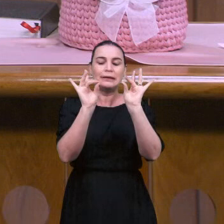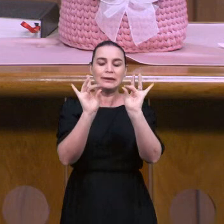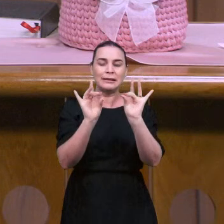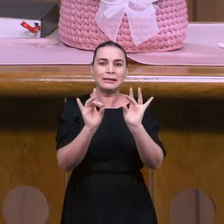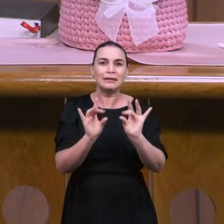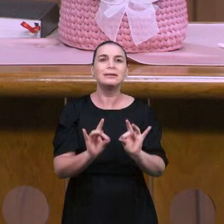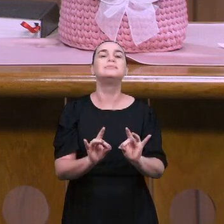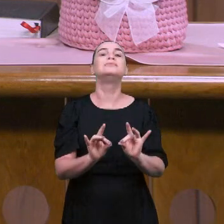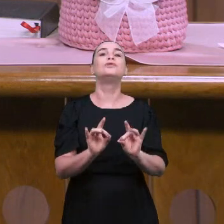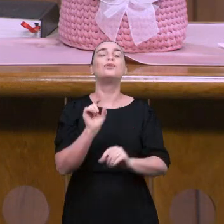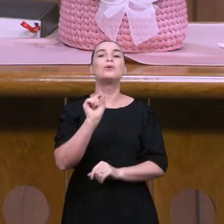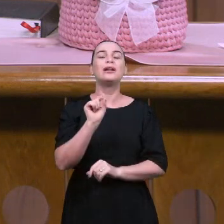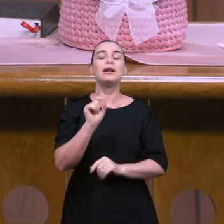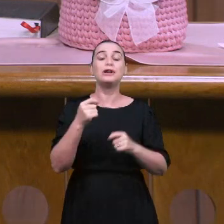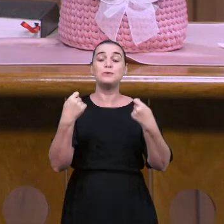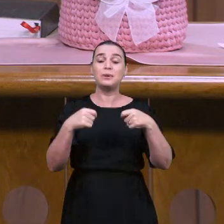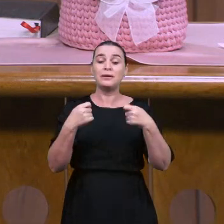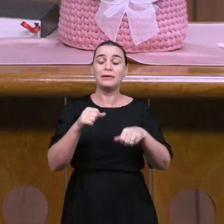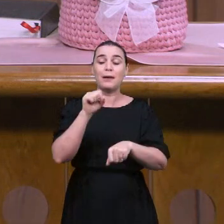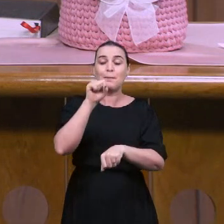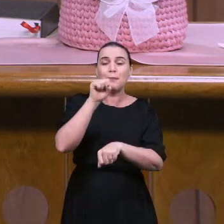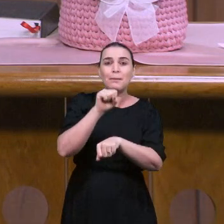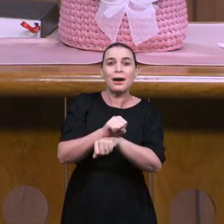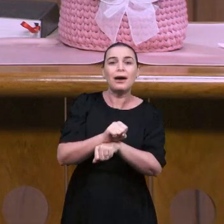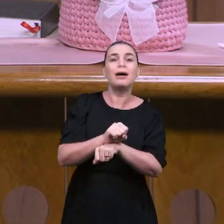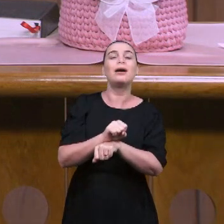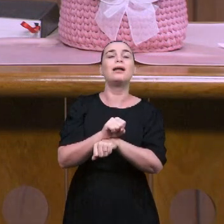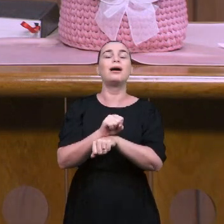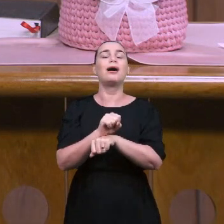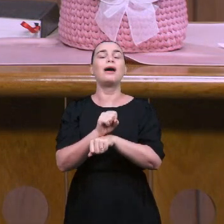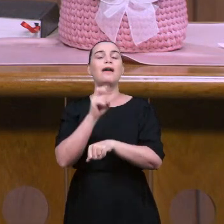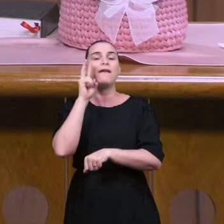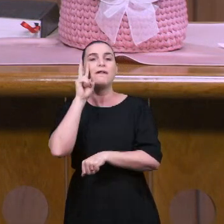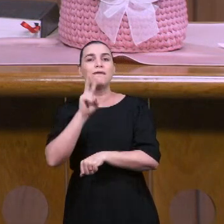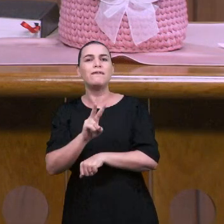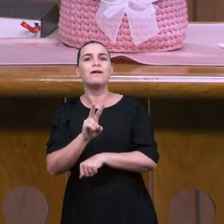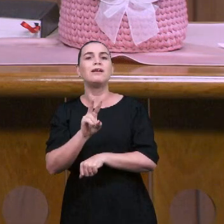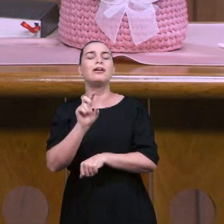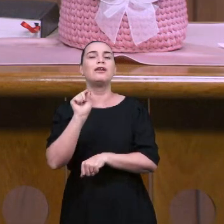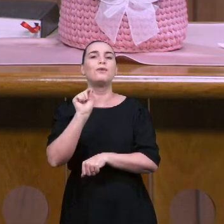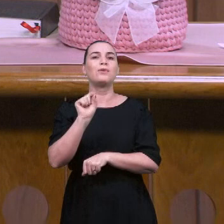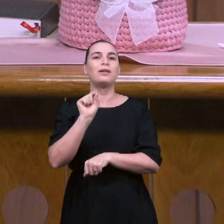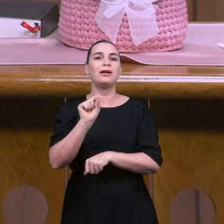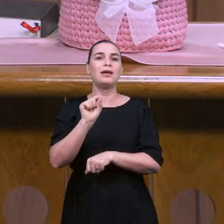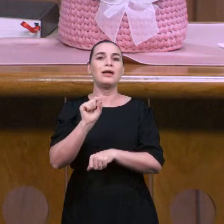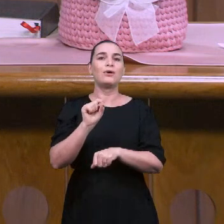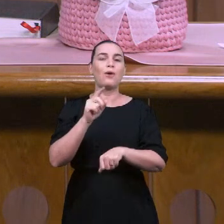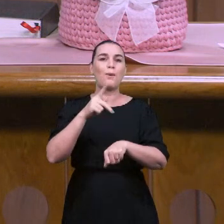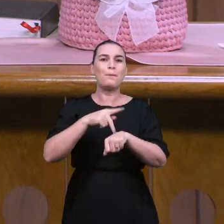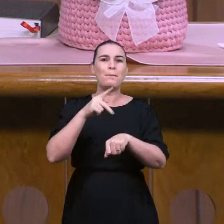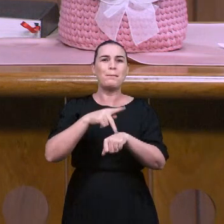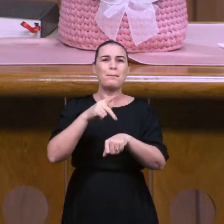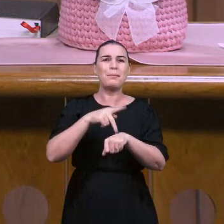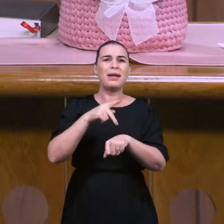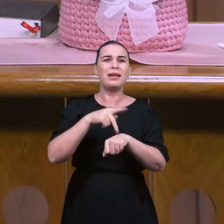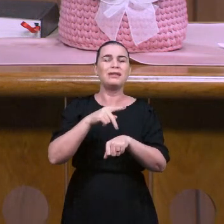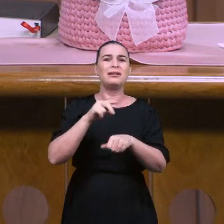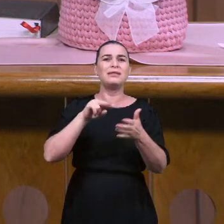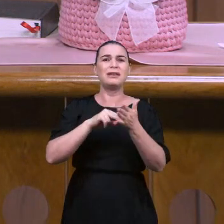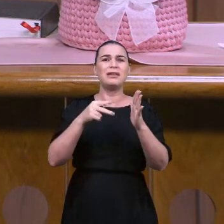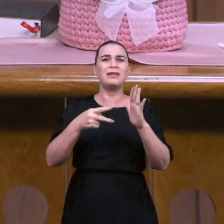Et d'ailleurs, c'est ce qu'on va faire, des questions qu'on va poser sur ces éléments. Les pierres, euh,